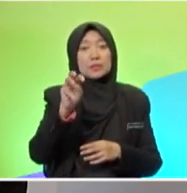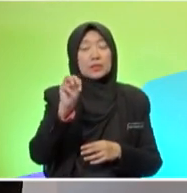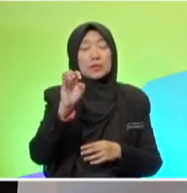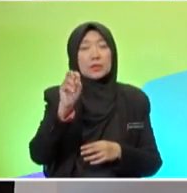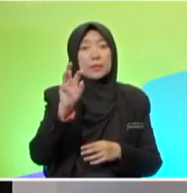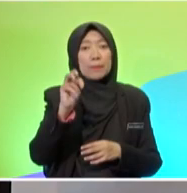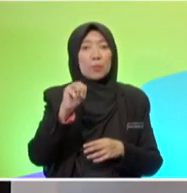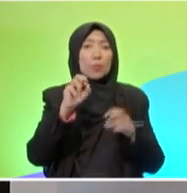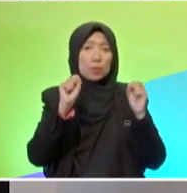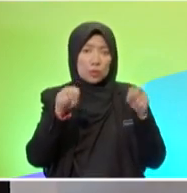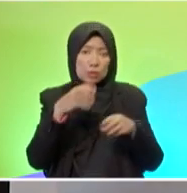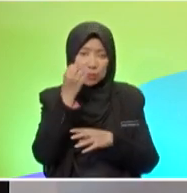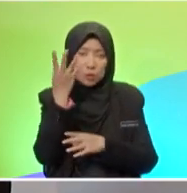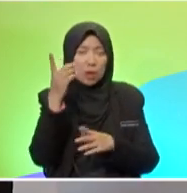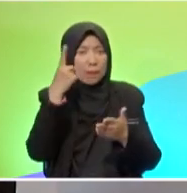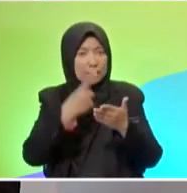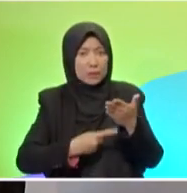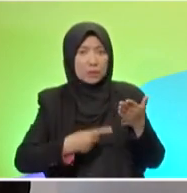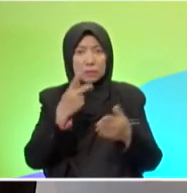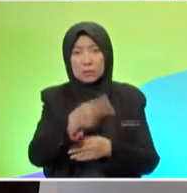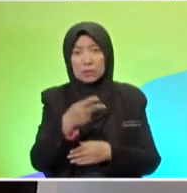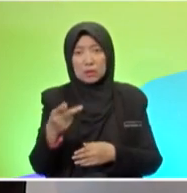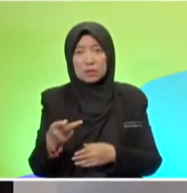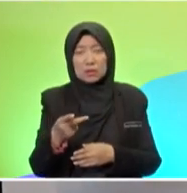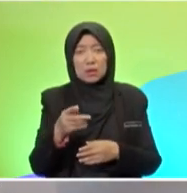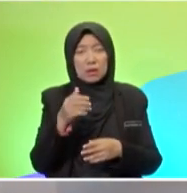apa yang paling awak tanam adalah